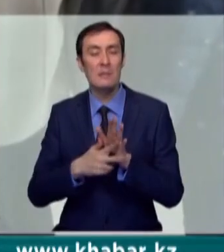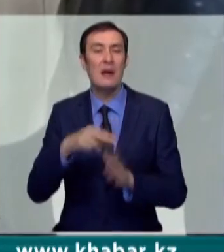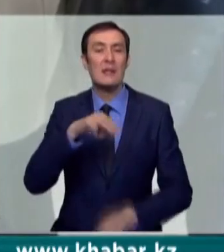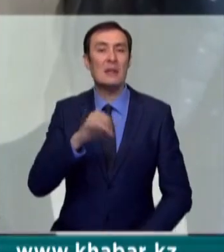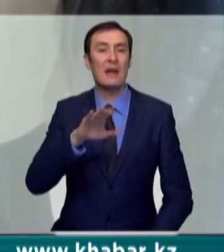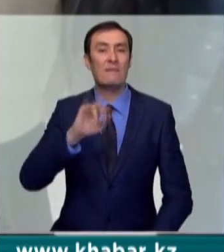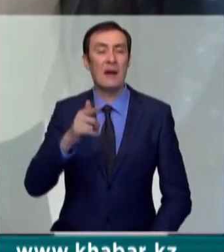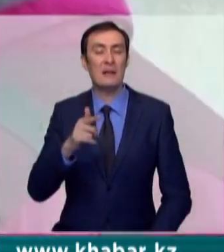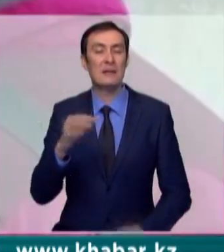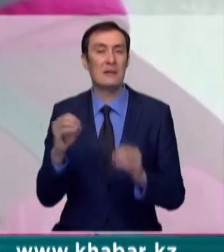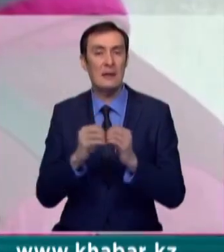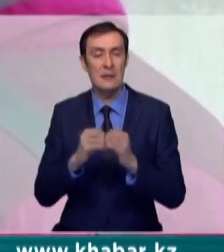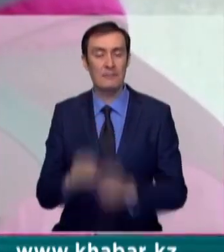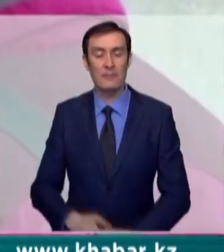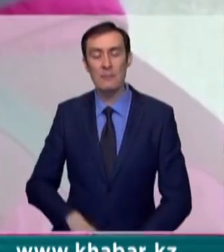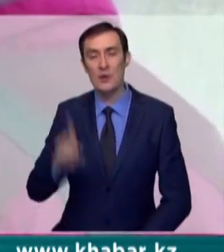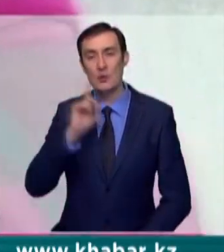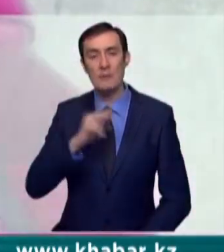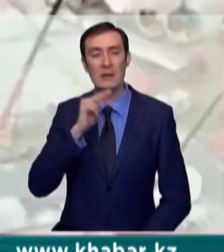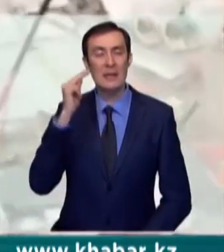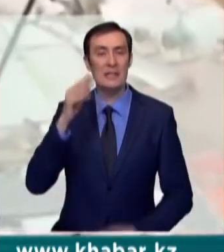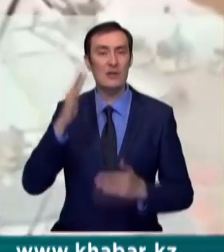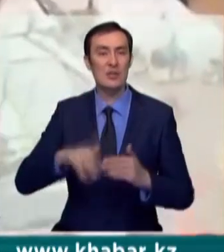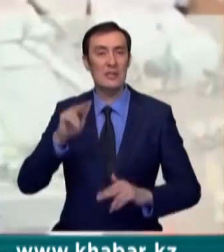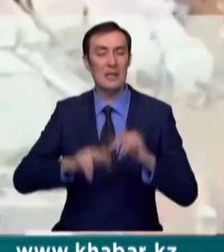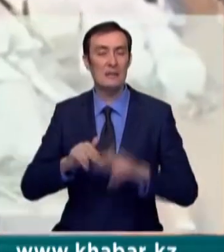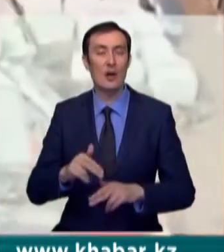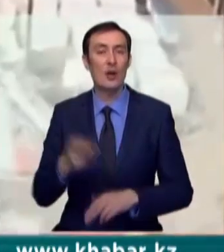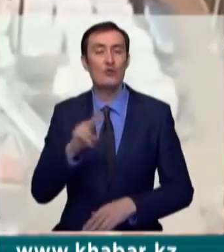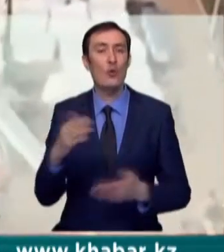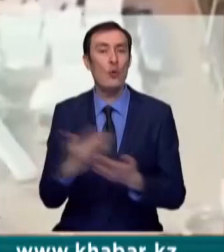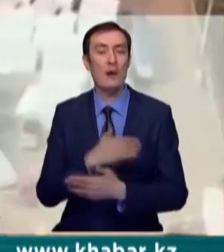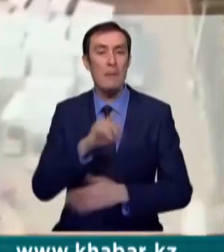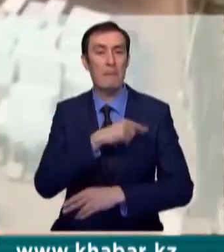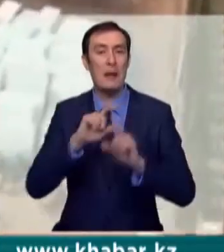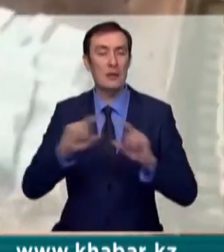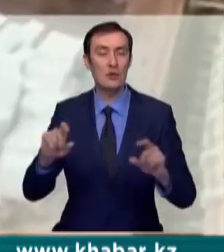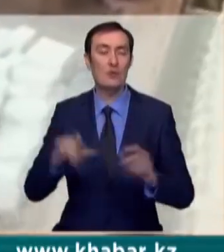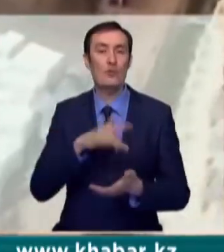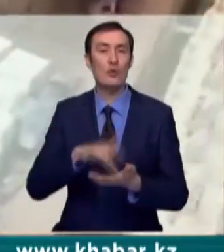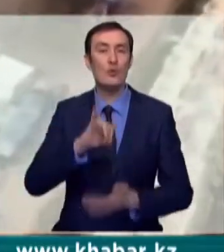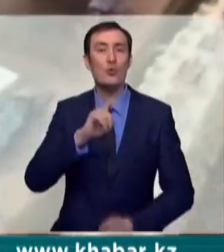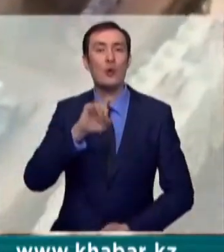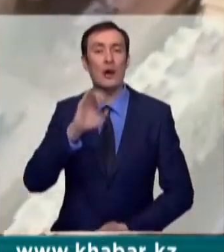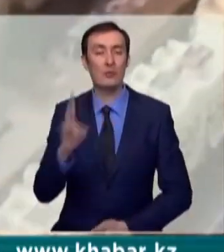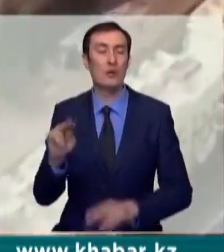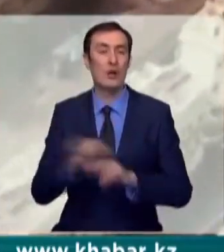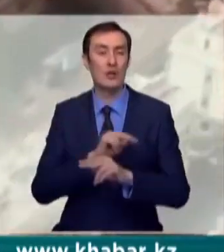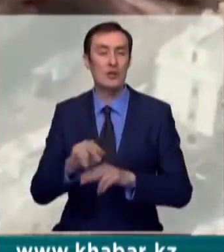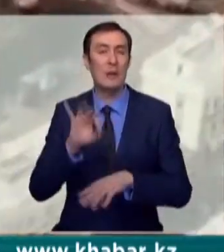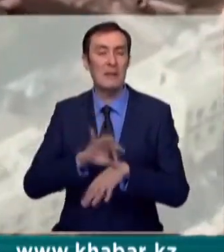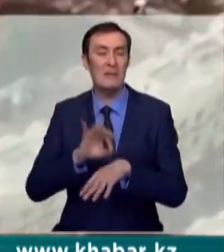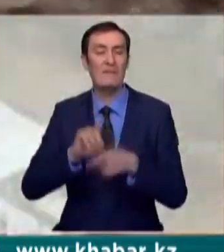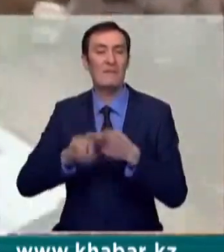10. А между тем, Китай завершил строительство одной из двух новых больниц в городе Ухань. Там будут лечить пациентов